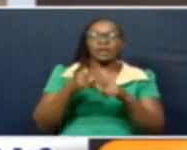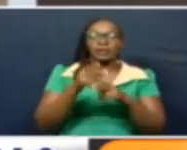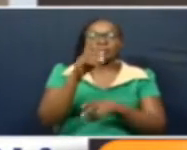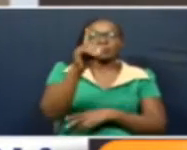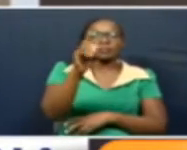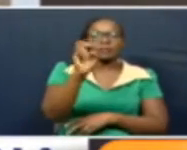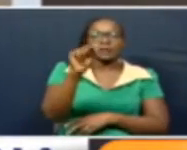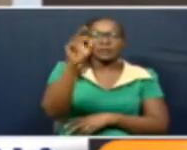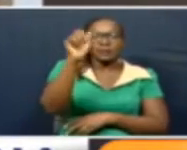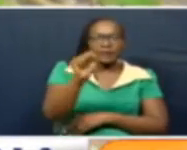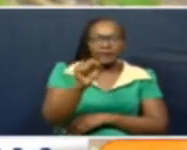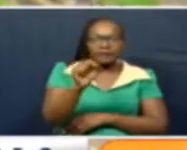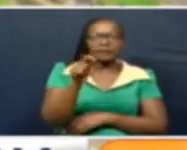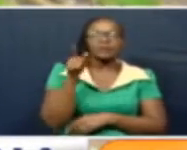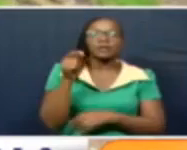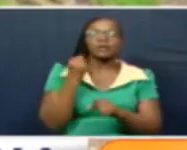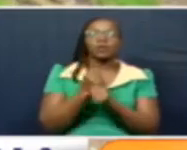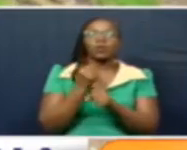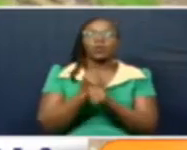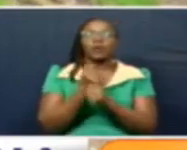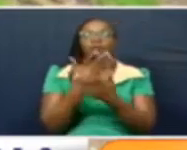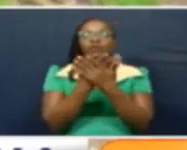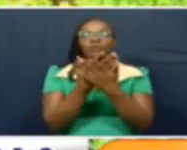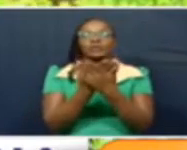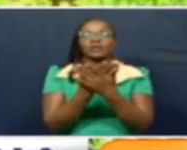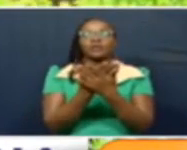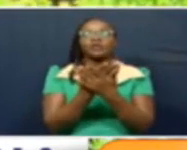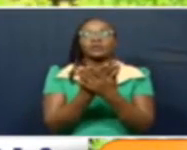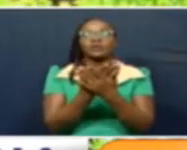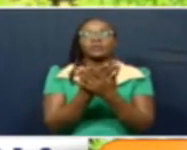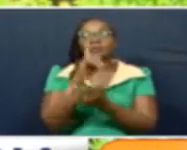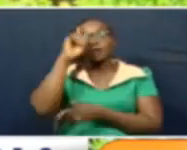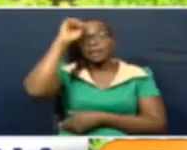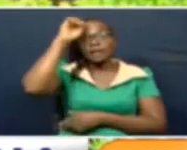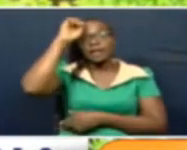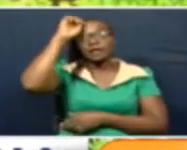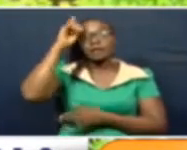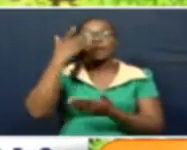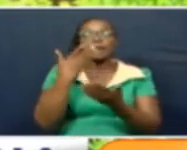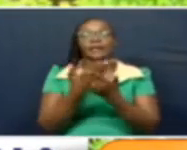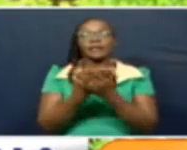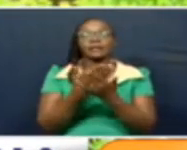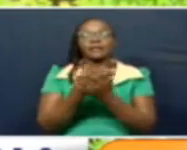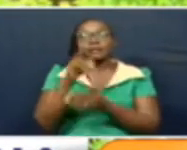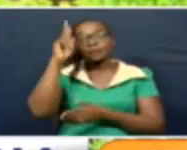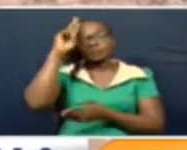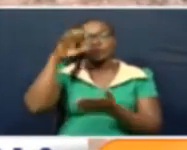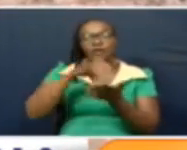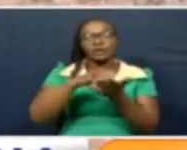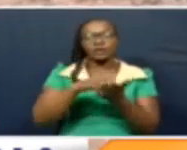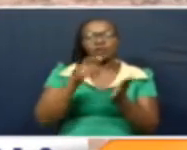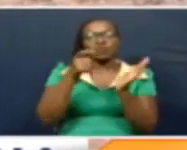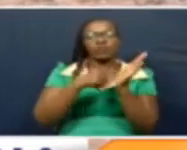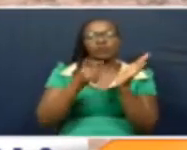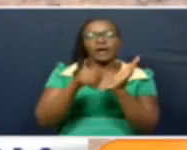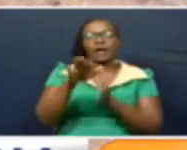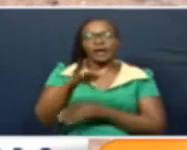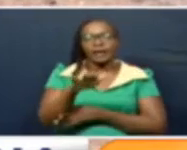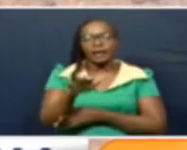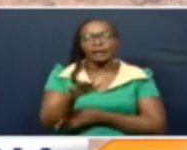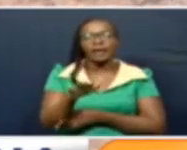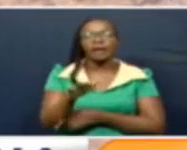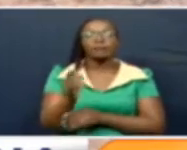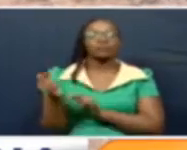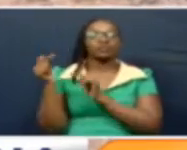afisa wa magereza kaunti ya Nyandarua, alikamatwa katika kituo cha polisi cha Wanguru eneo bunge la Mwea ambapo alikuwa